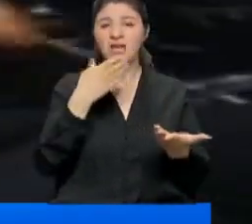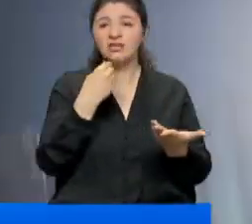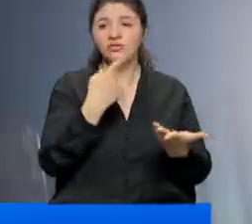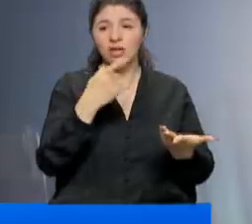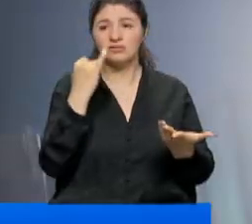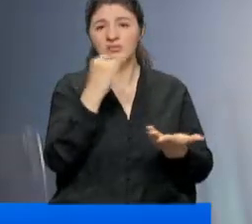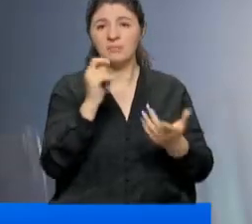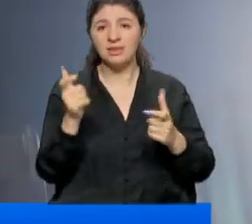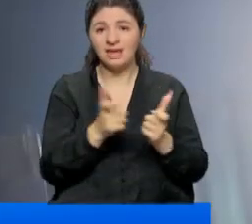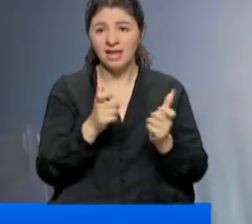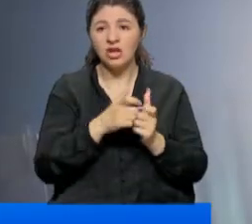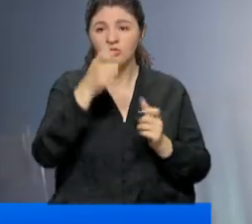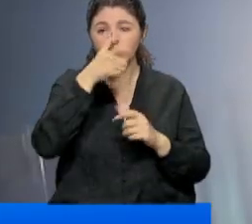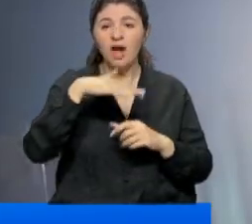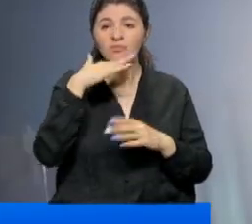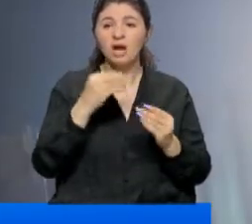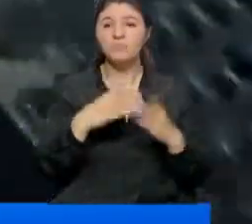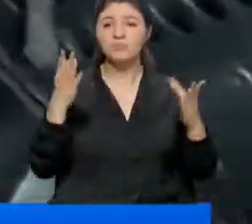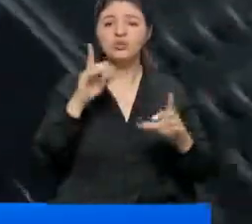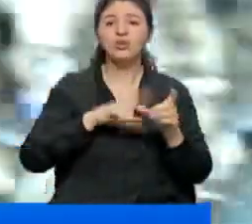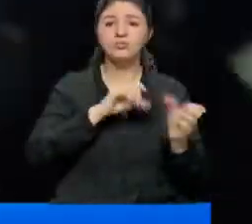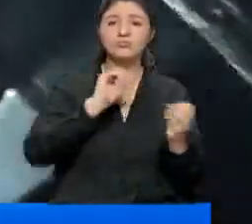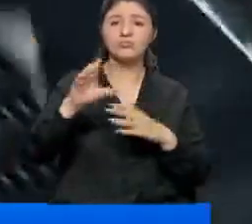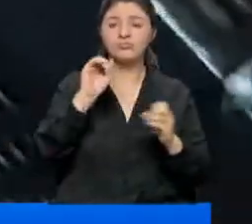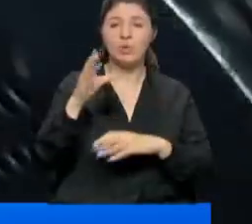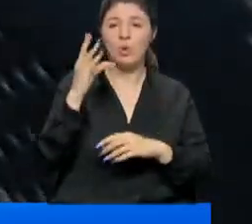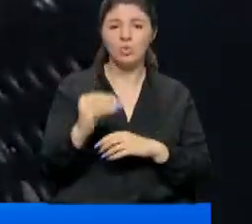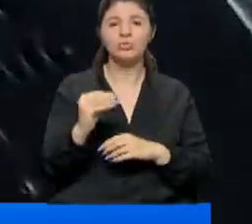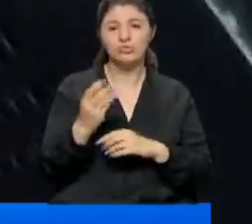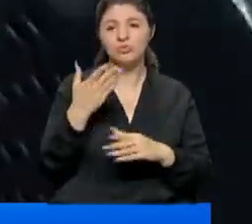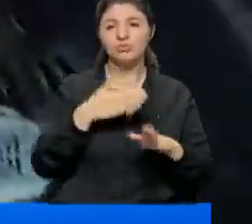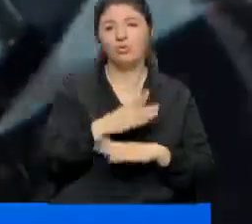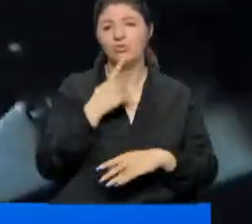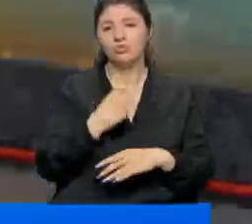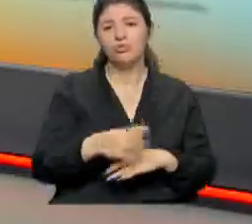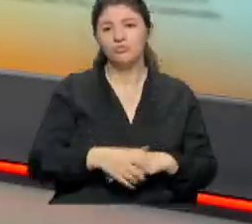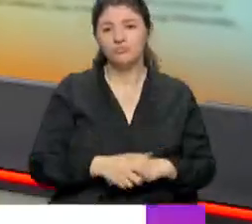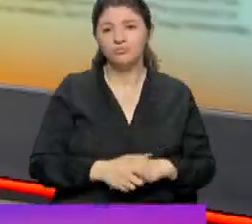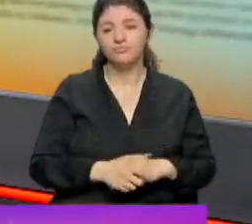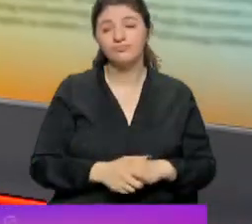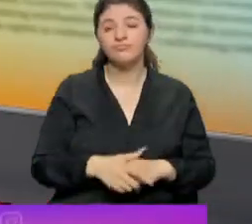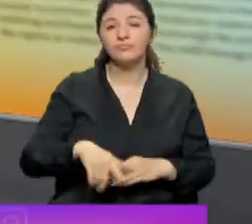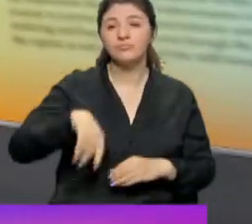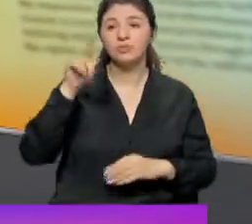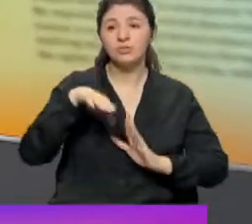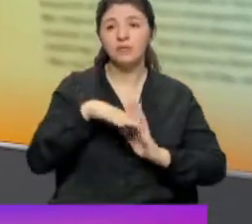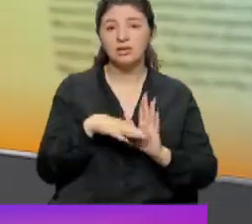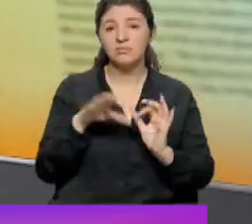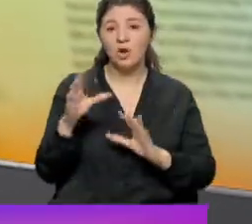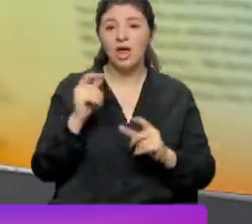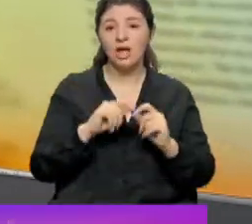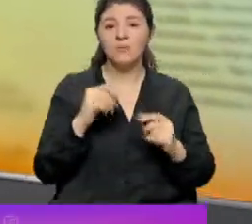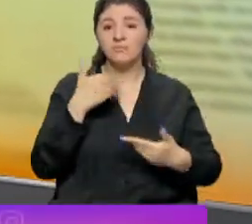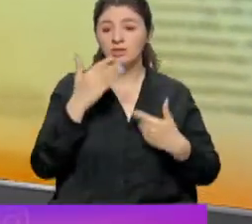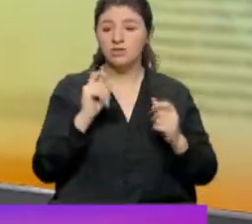eleştiren Dernek Türkiye'nin Avrupa'nın en büyük atık ithalatçısı olduğunu doğruluyor Gündem maddelerimiz böyle